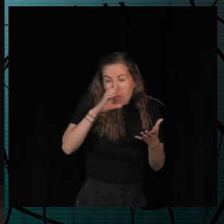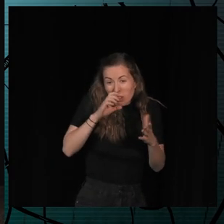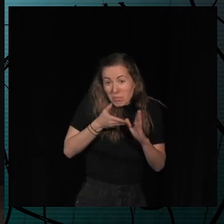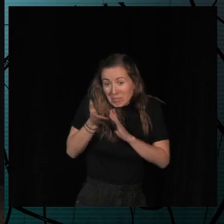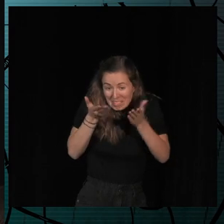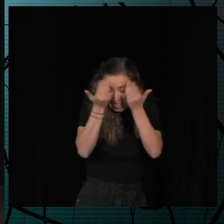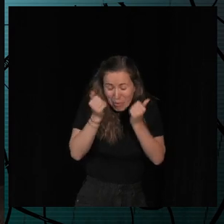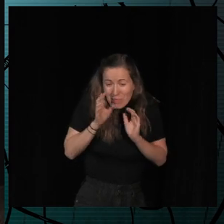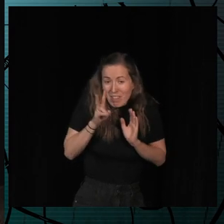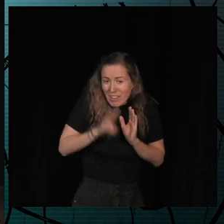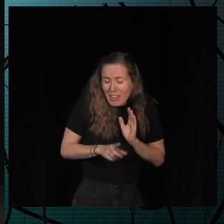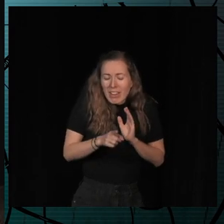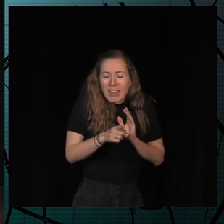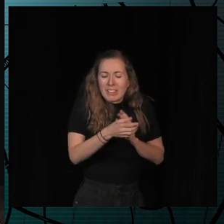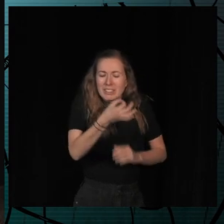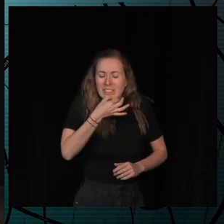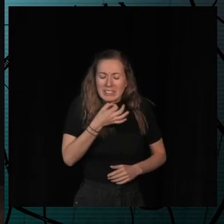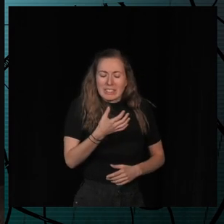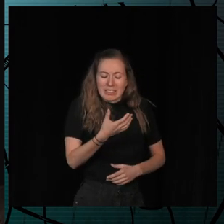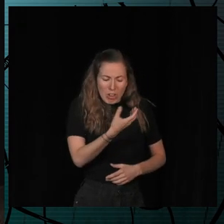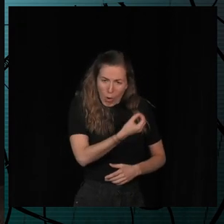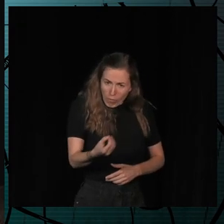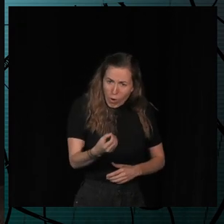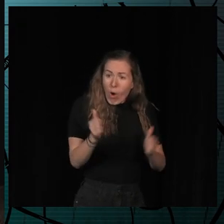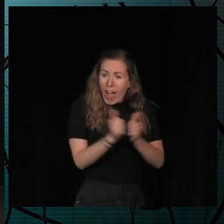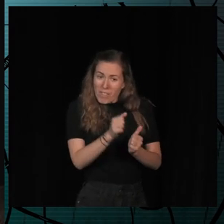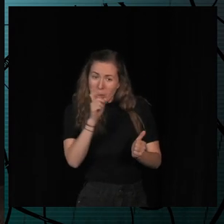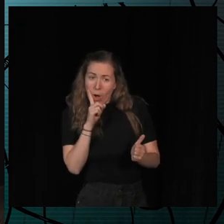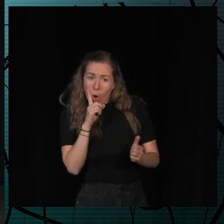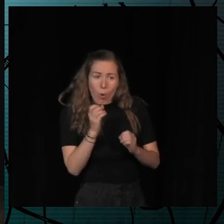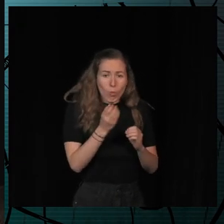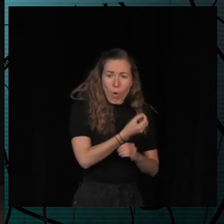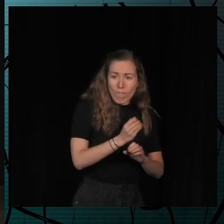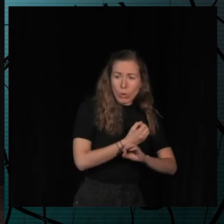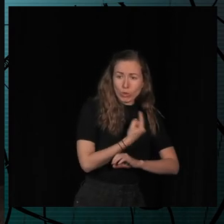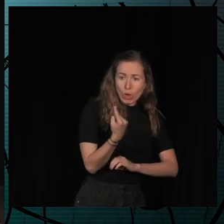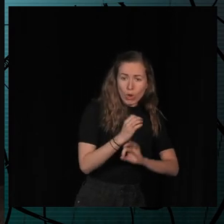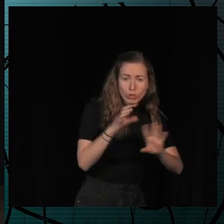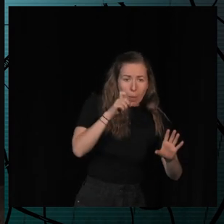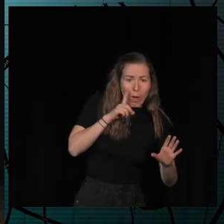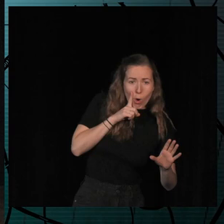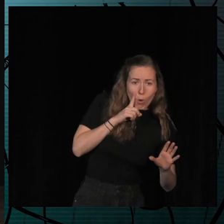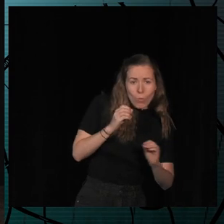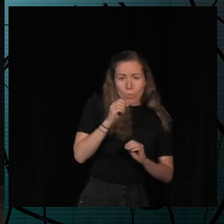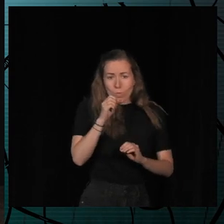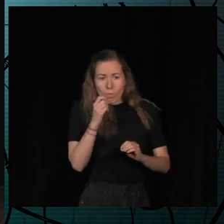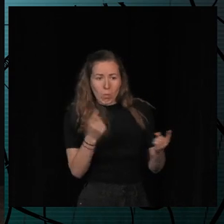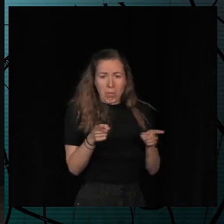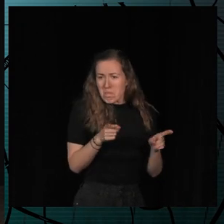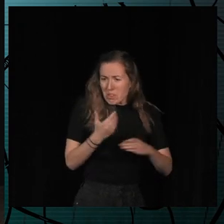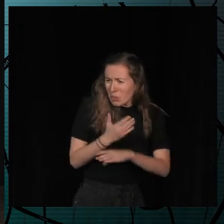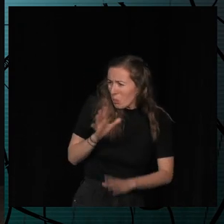on reçoit des parents avec des enfants des enfants sans les parents